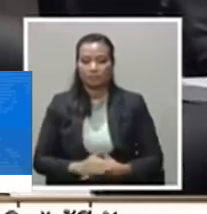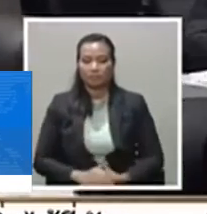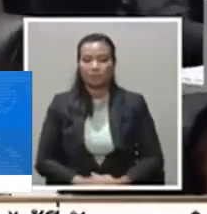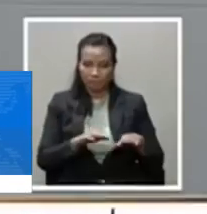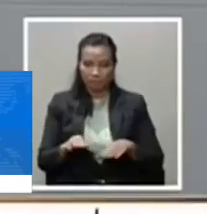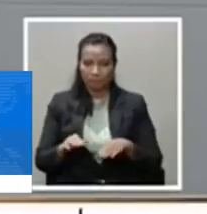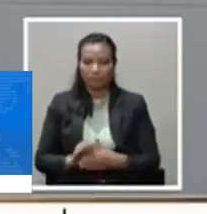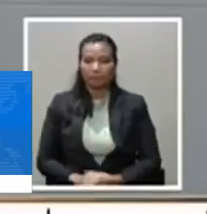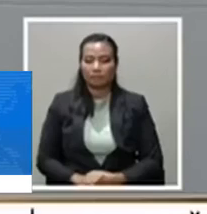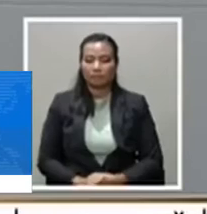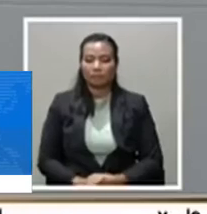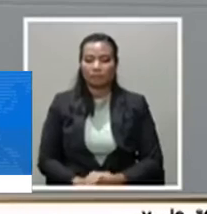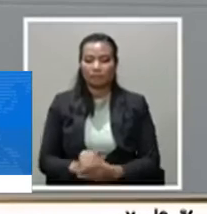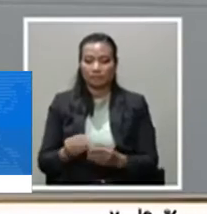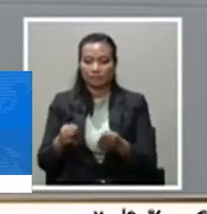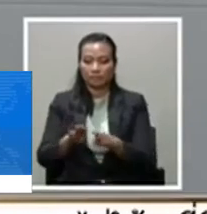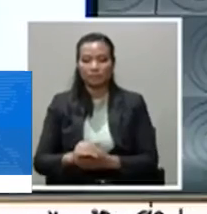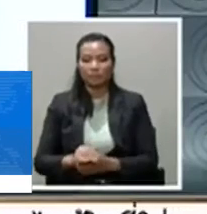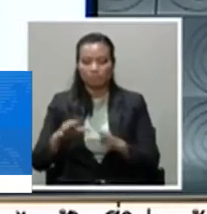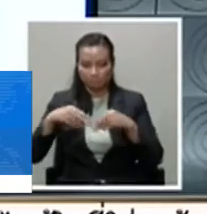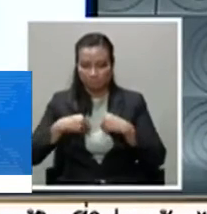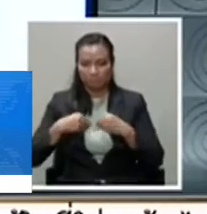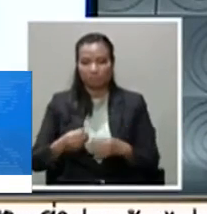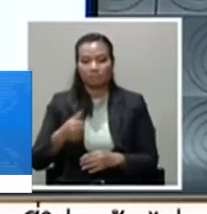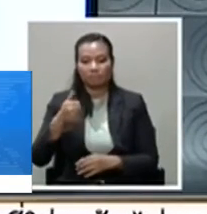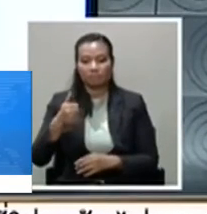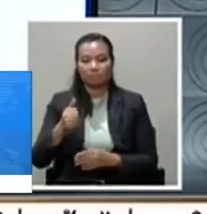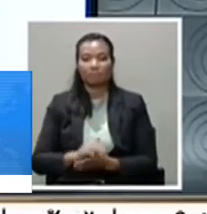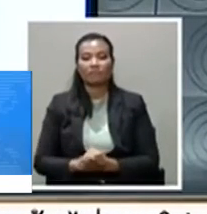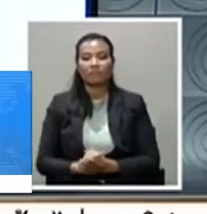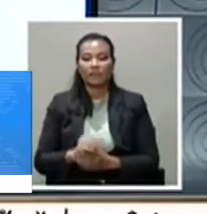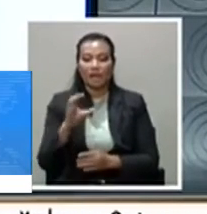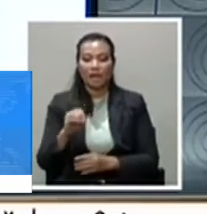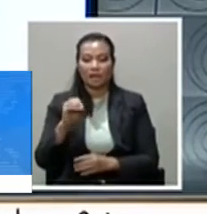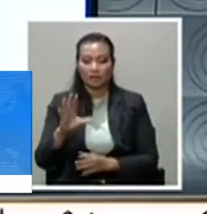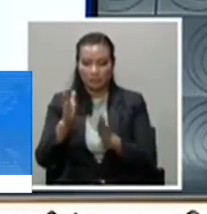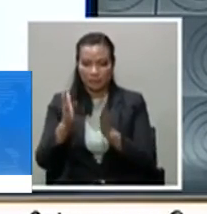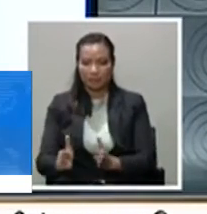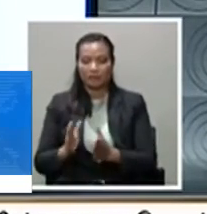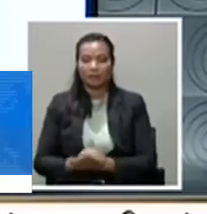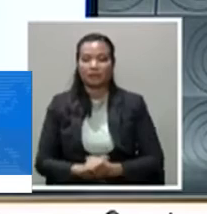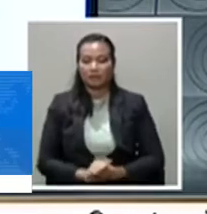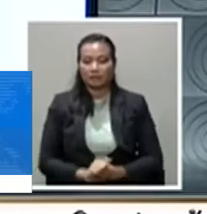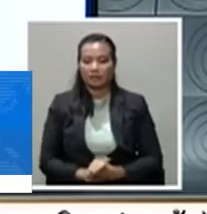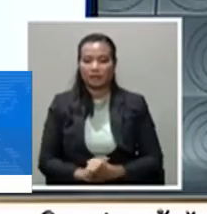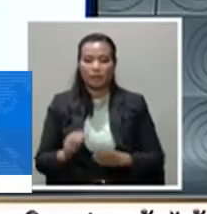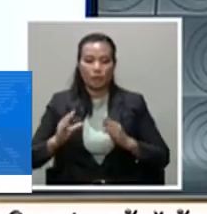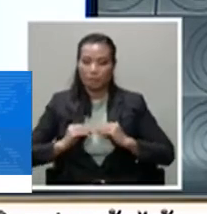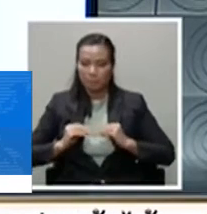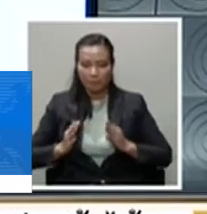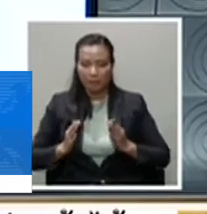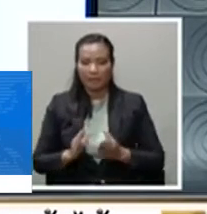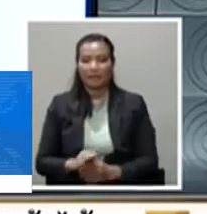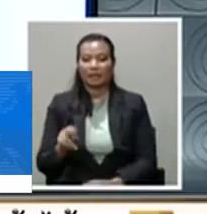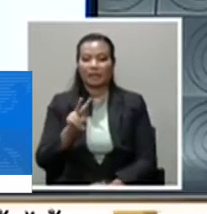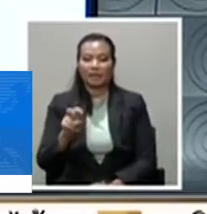คะแนนไว้วางใจ269หนึ่งในนั้นมาจากคะแนนที่โหวตไว้วางใจตัวเองส่วนคะแนนไม่ไว้วาง